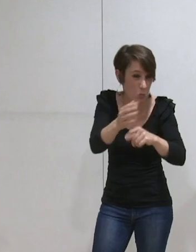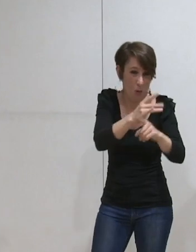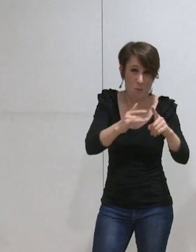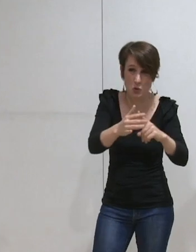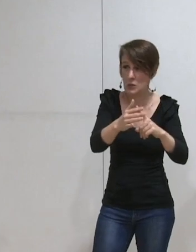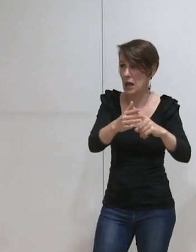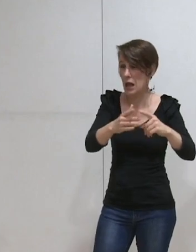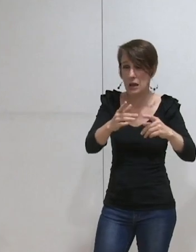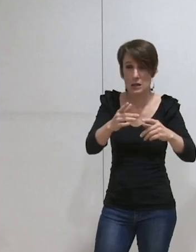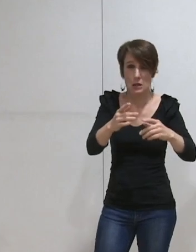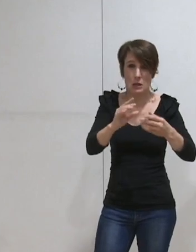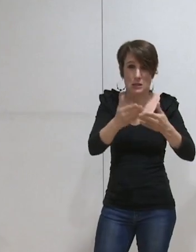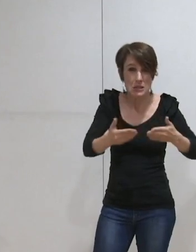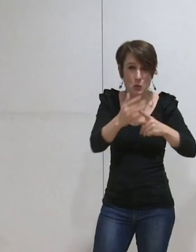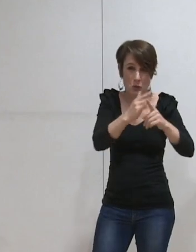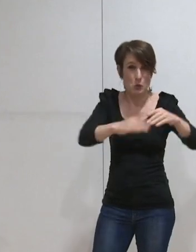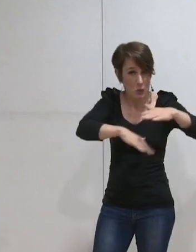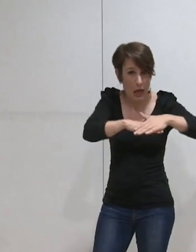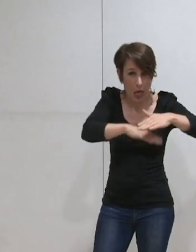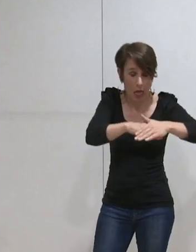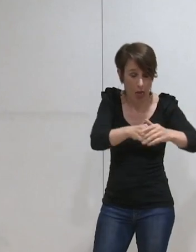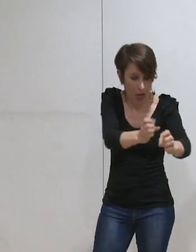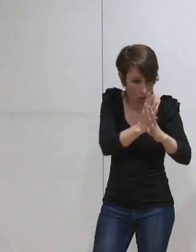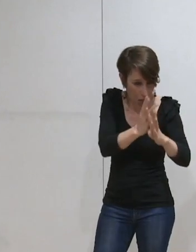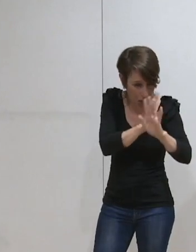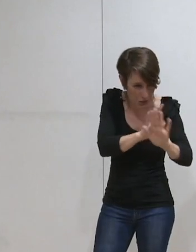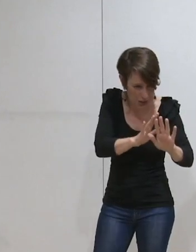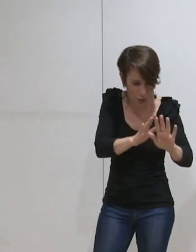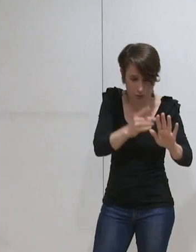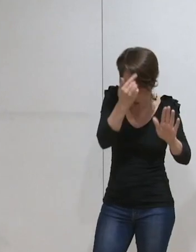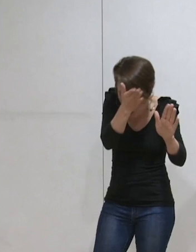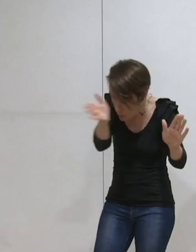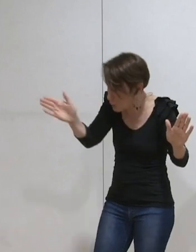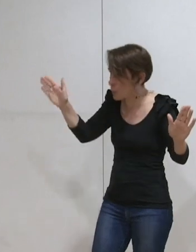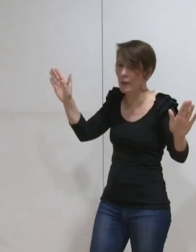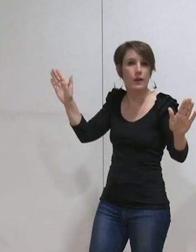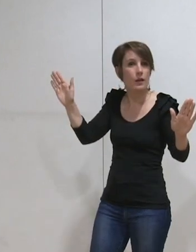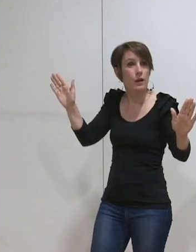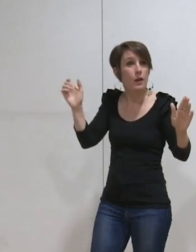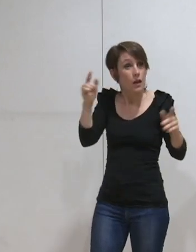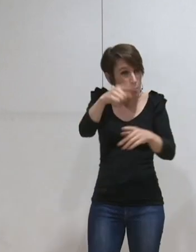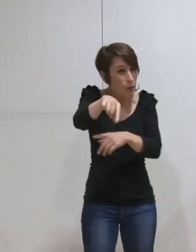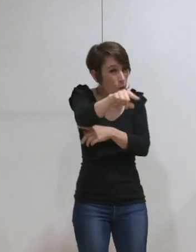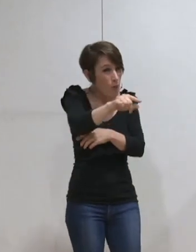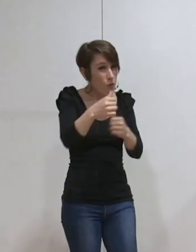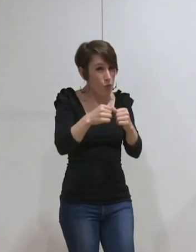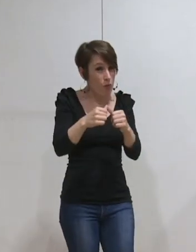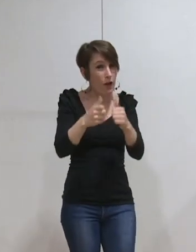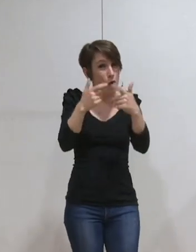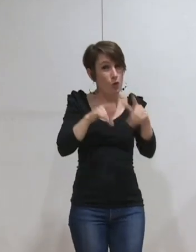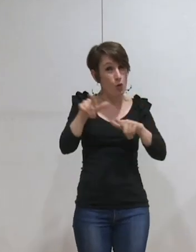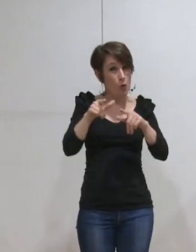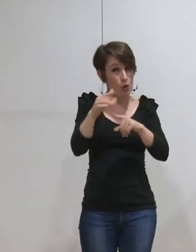difficultés sociales or que faites-vous vous non seulement vous portez à 40 + 10 la part des logements